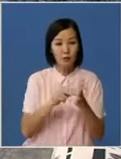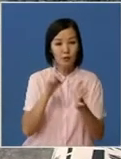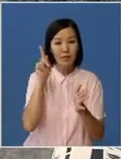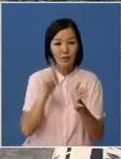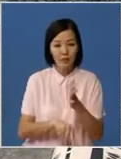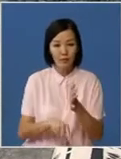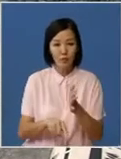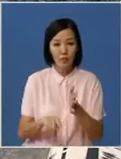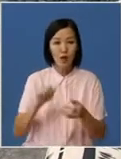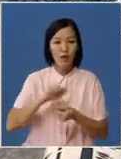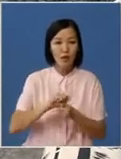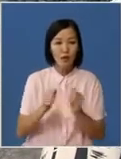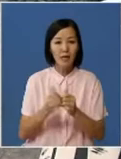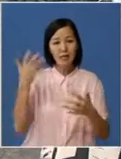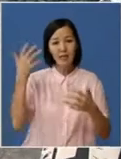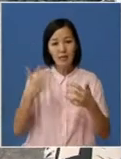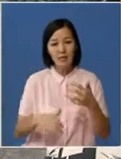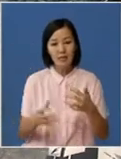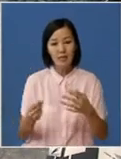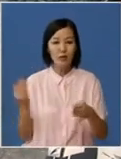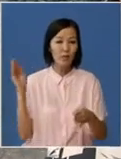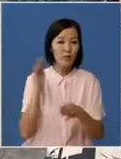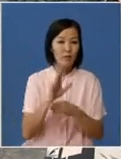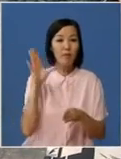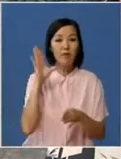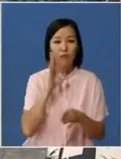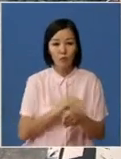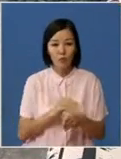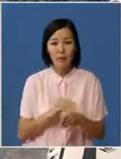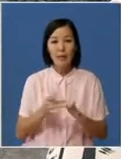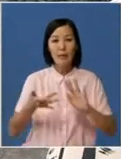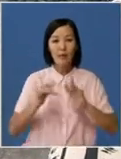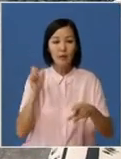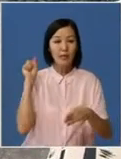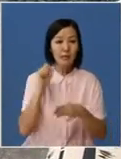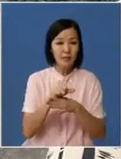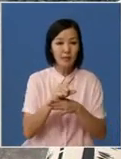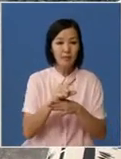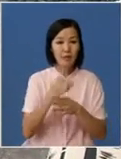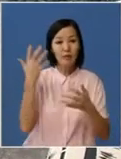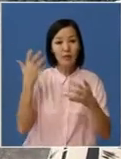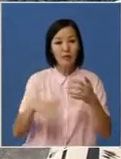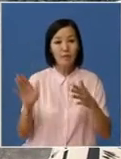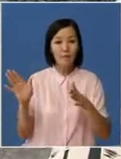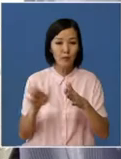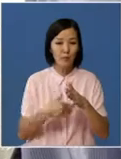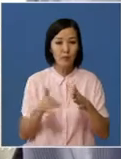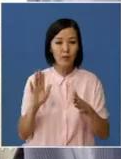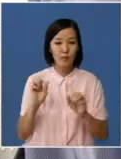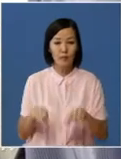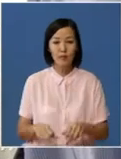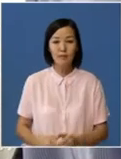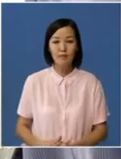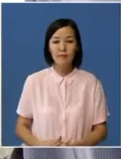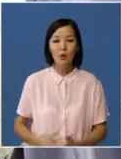өңіріміздегі көмір тұйықтарында делдалдар бағасын қосып жіберуі мүмкін. Ал онлайн тапсырыспен мұндай олқылықтар болмайды. Сонымен